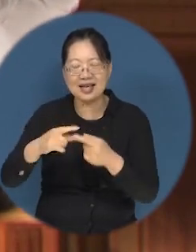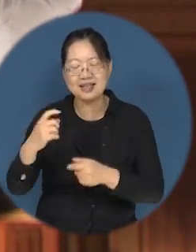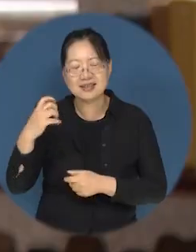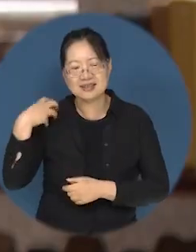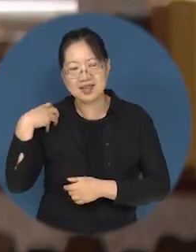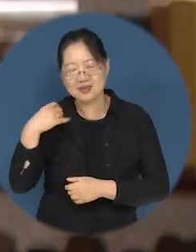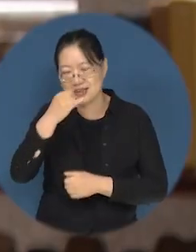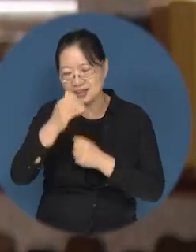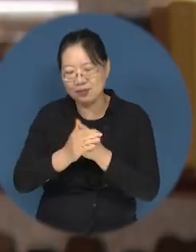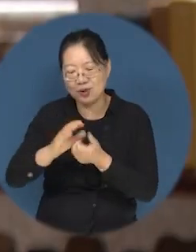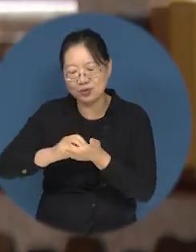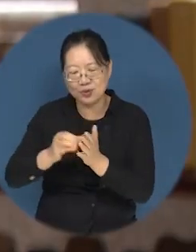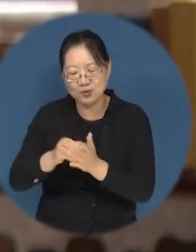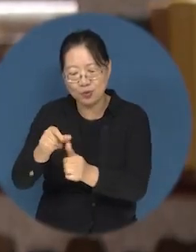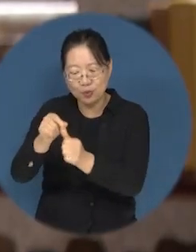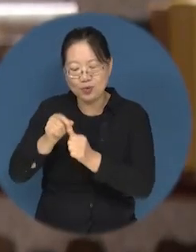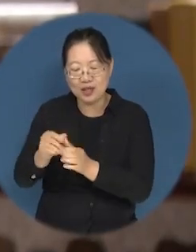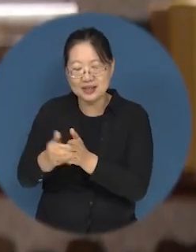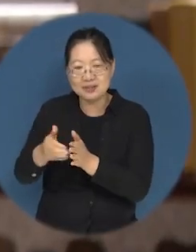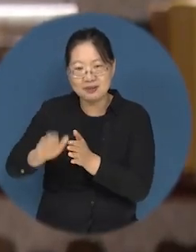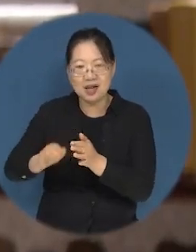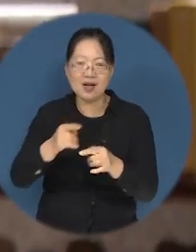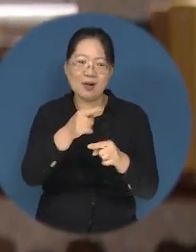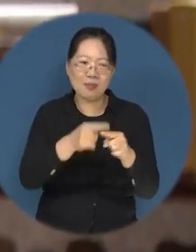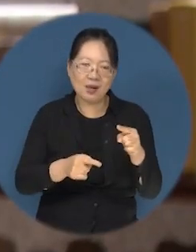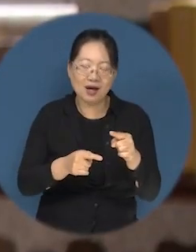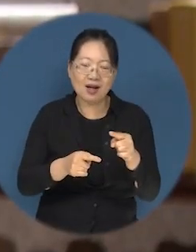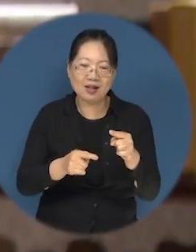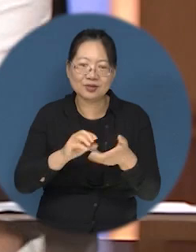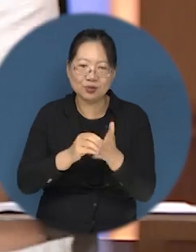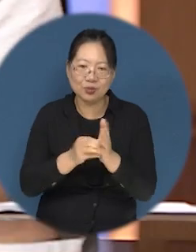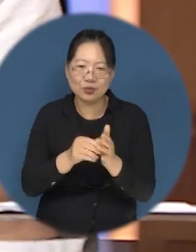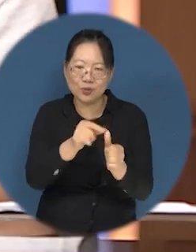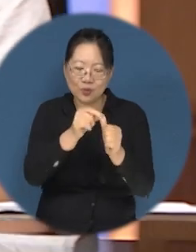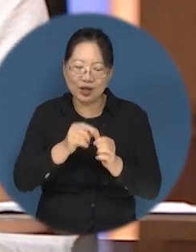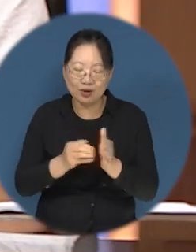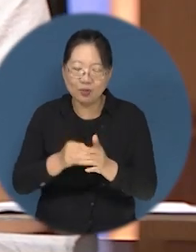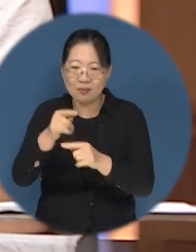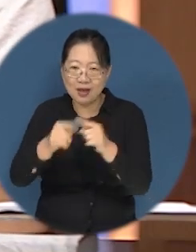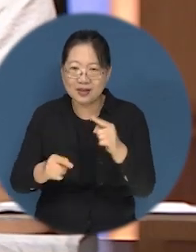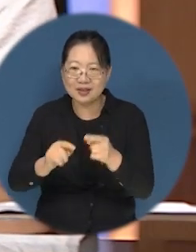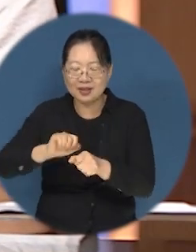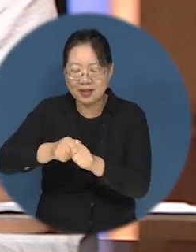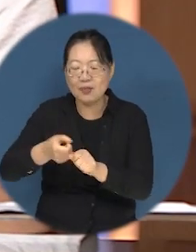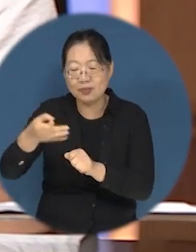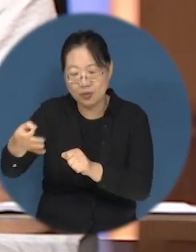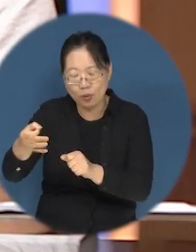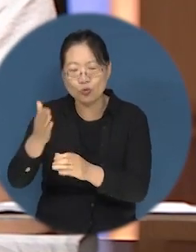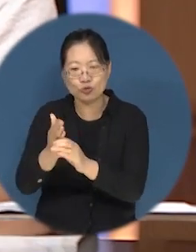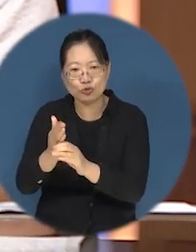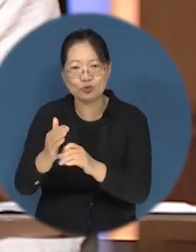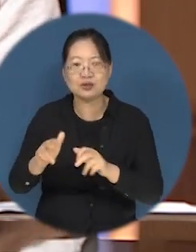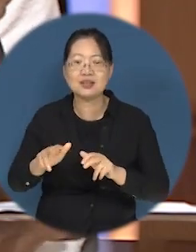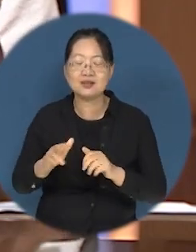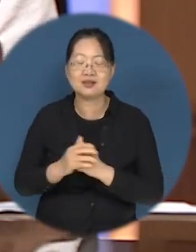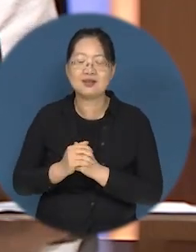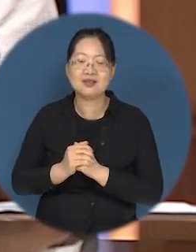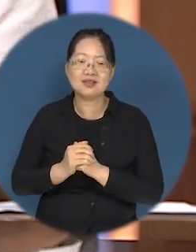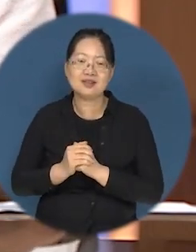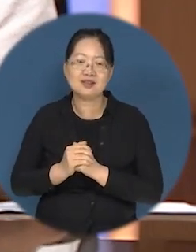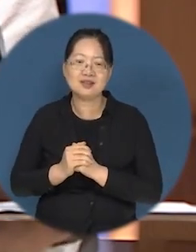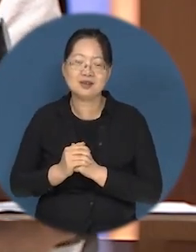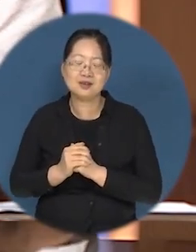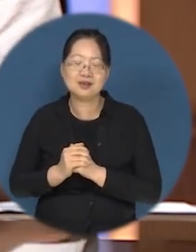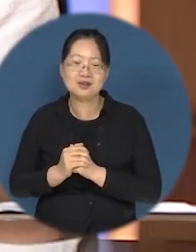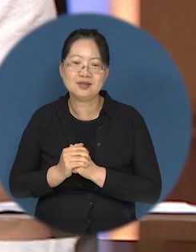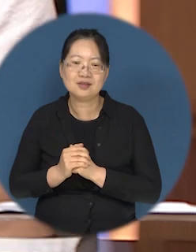있으니까 어느 정도는 하지만 예. 보통 이제 한 절반 정도는 하고 절반 정도는 이제 과태료를 내고 있었거든요. 근데 이제 그게 이제